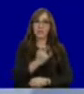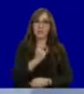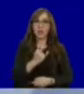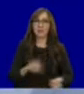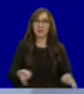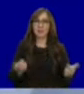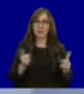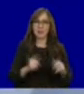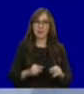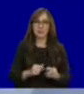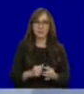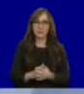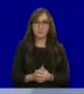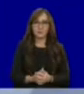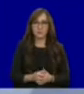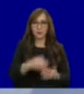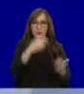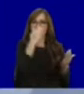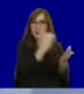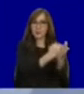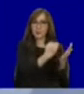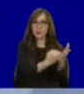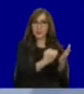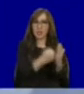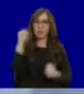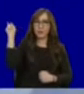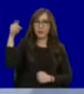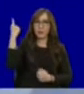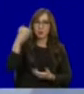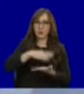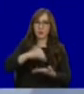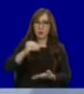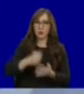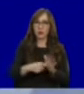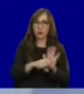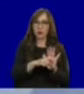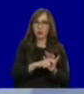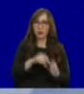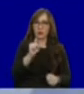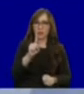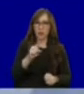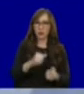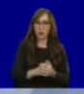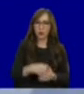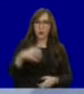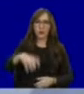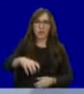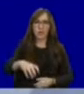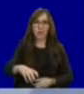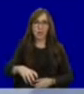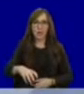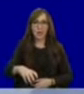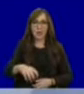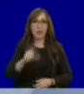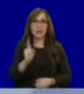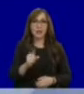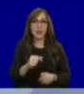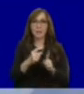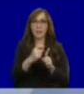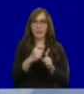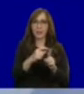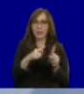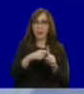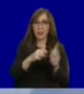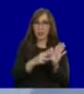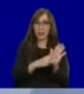hal terdapat kebijakan pemerintah pusat, misalnya satu daerah itu atau kecamatan itu sedang melakukan PPKM, itu